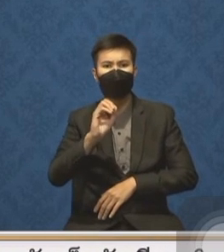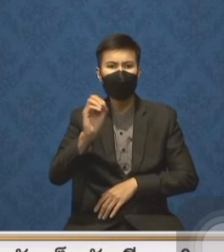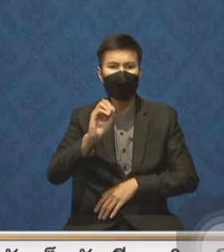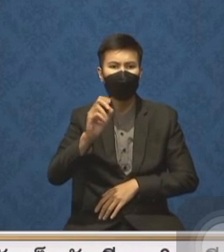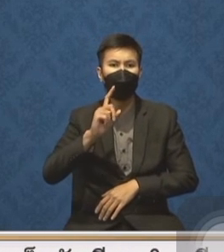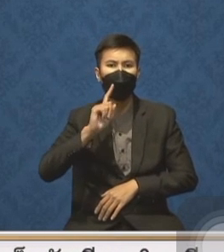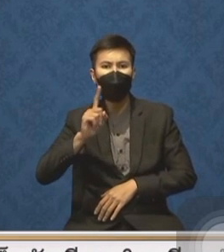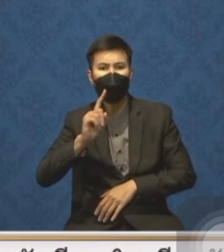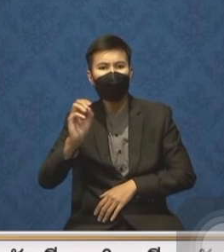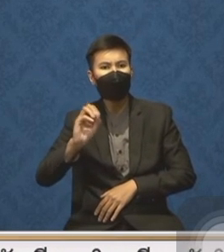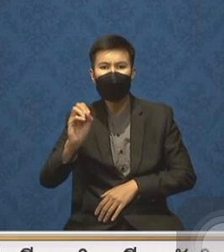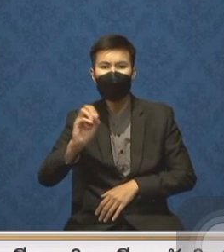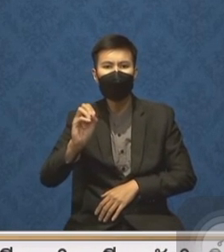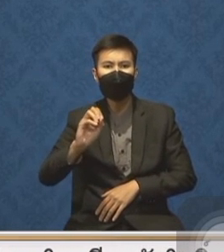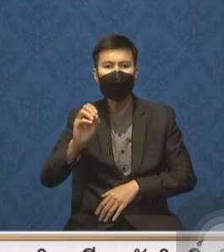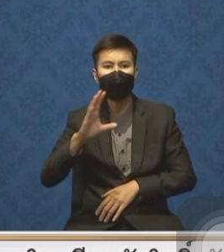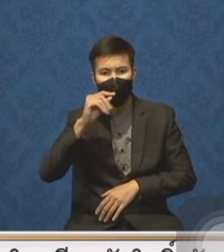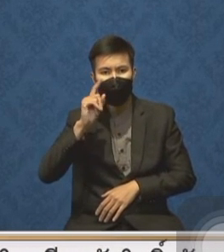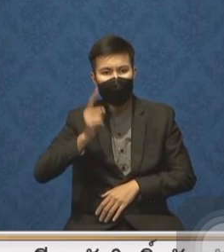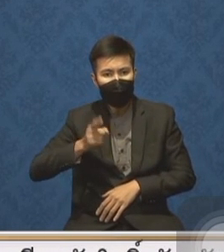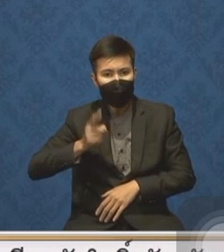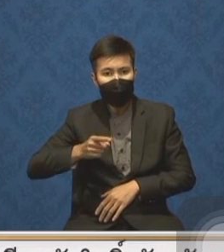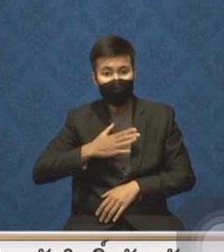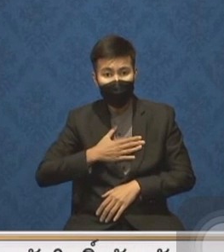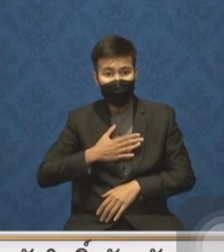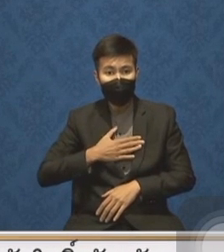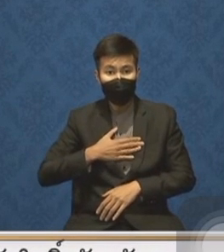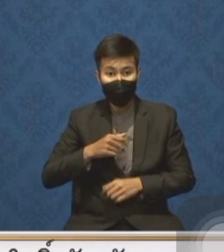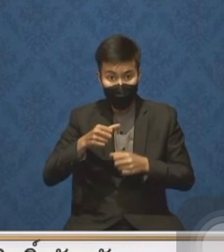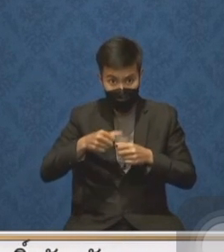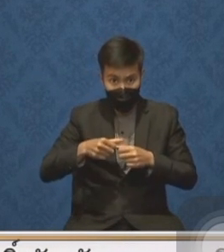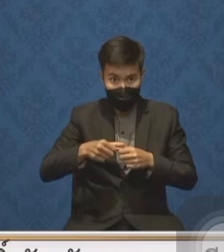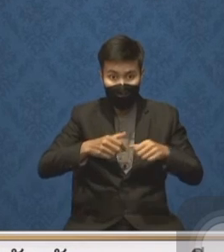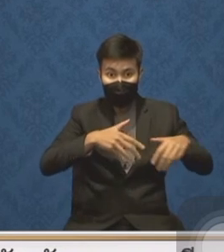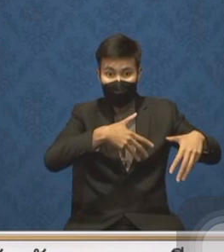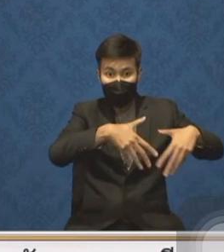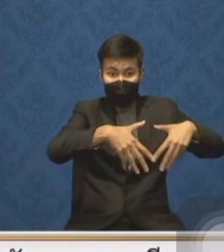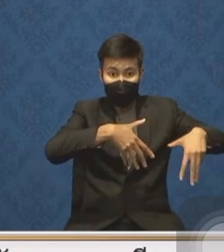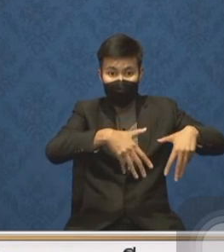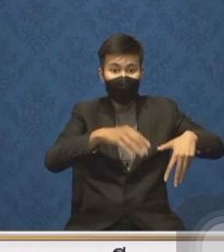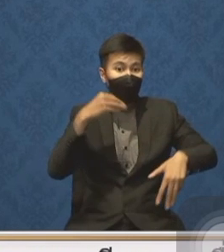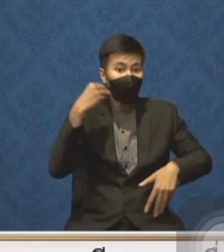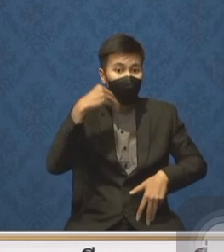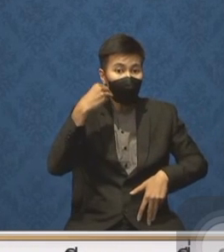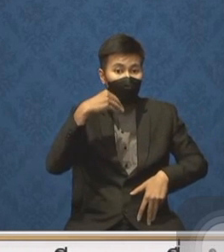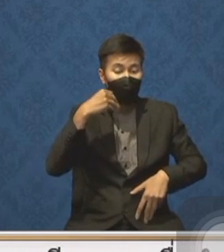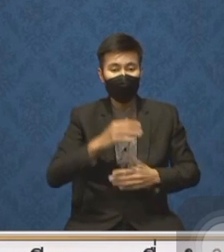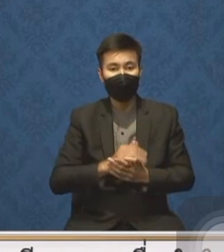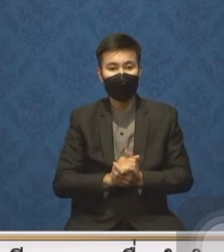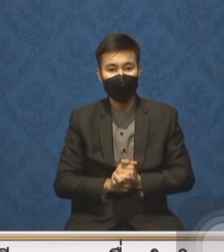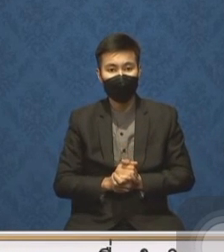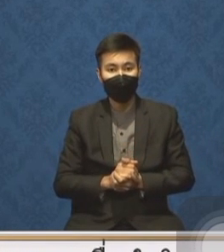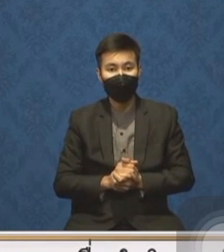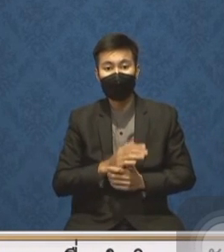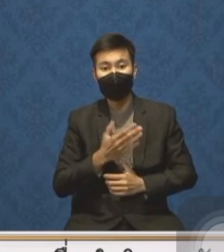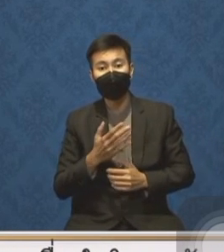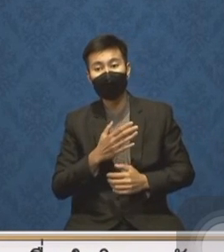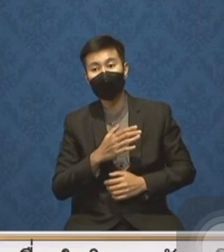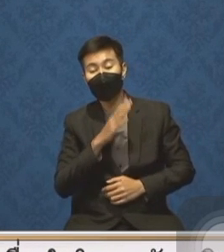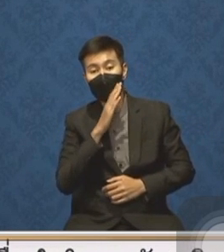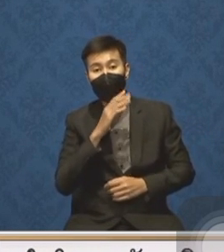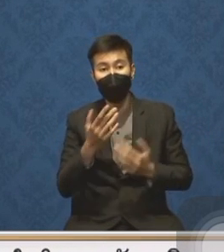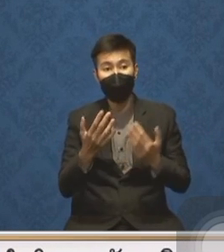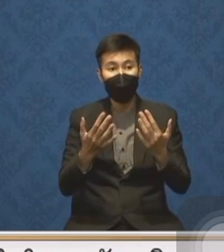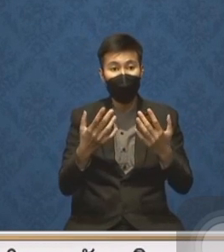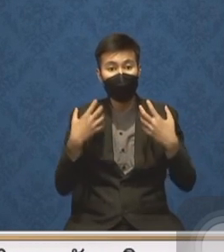ผมเป็นคนหนึ่งนะครับที่อยู่กับประชาชนเกือบทุกวันในช่วงของโควิดครับ ถ้าพึ่งพาแต่ภาครัฐอย่างเดียว